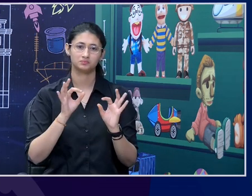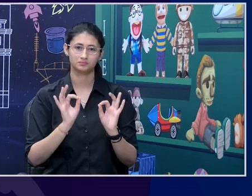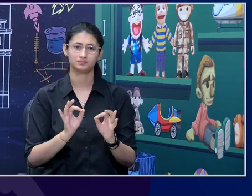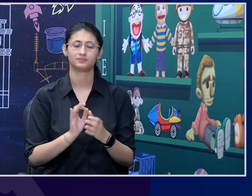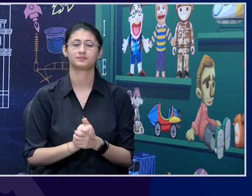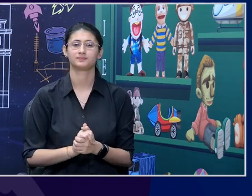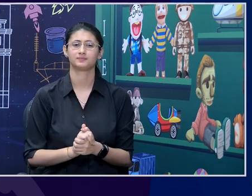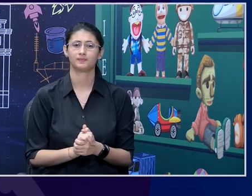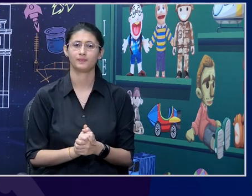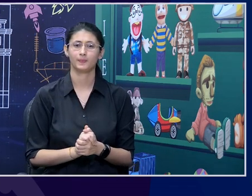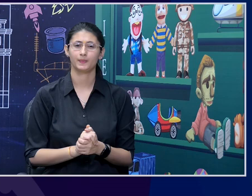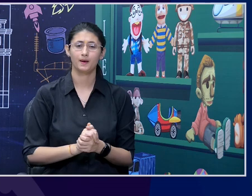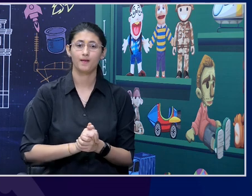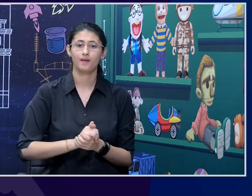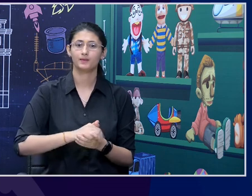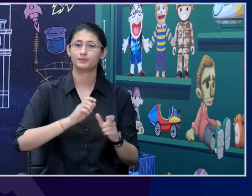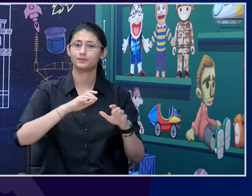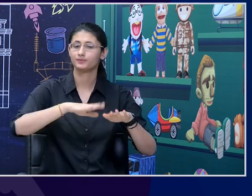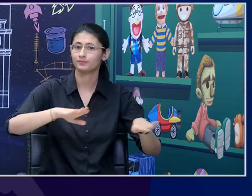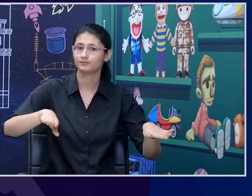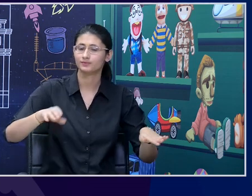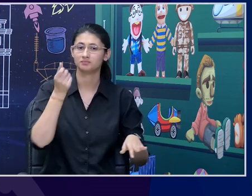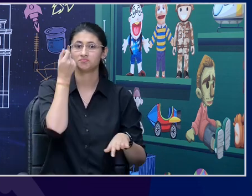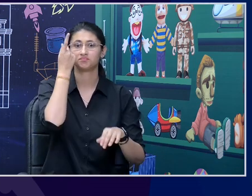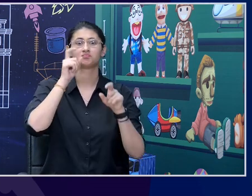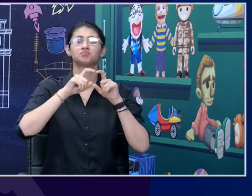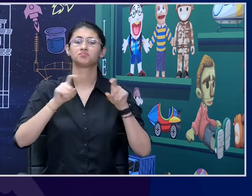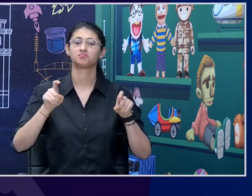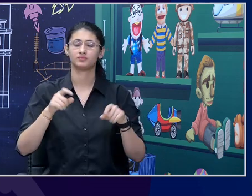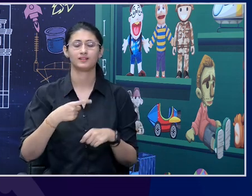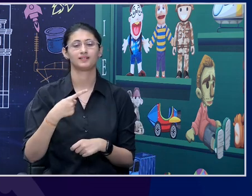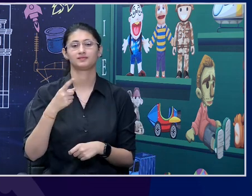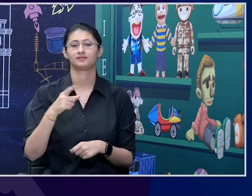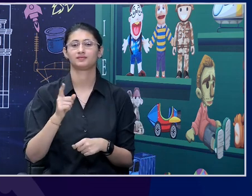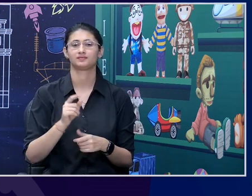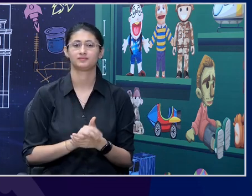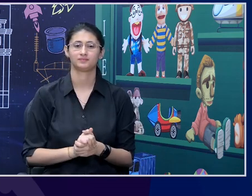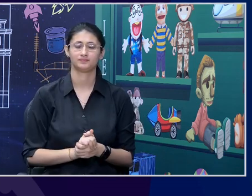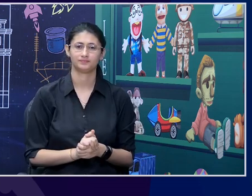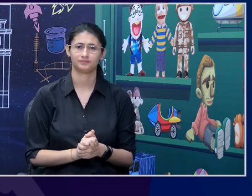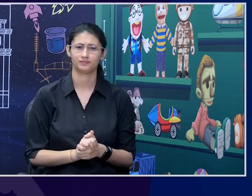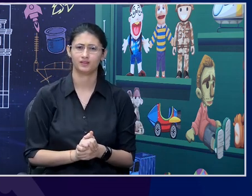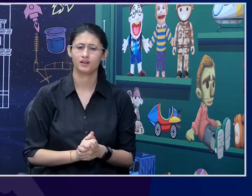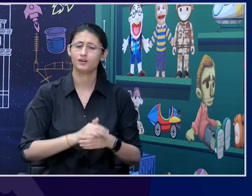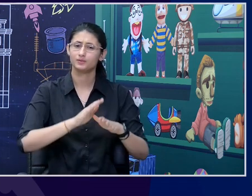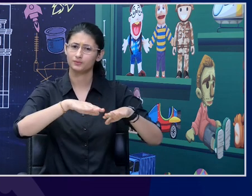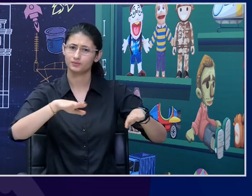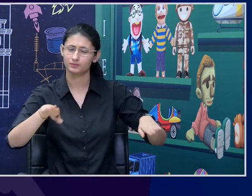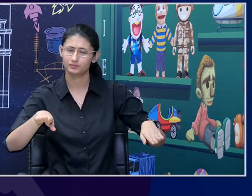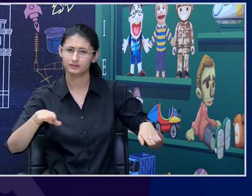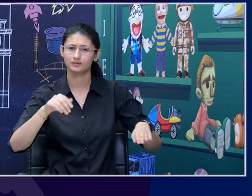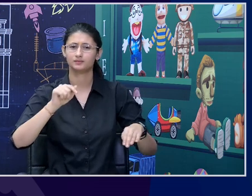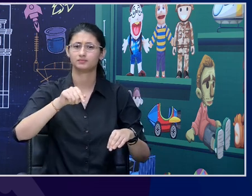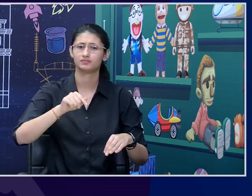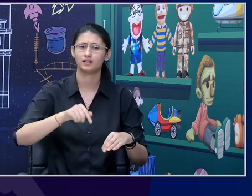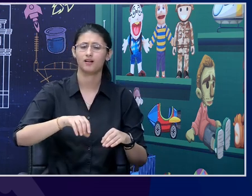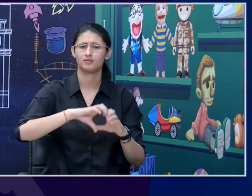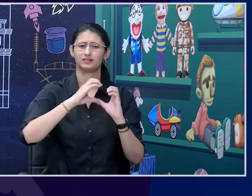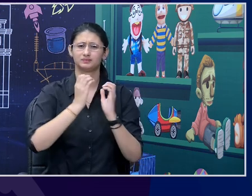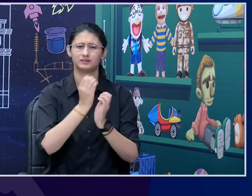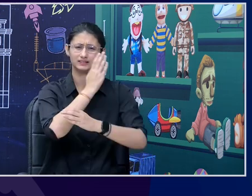आसानी से बताया जा सकता है बच्चों को सही बात कही की हो सकता है कक्षा में ऐसे बच्चे हो जिन्हें देखने में परेशानी हो